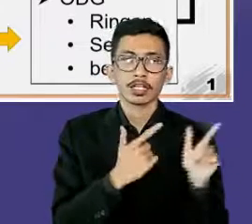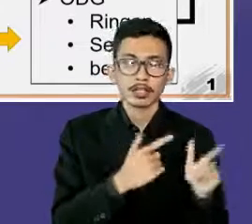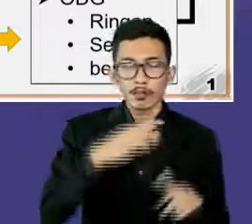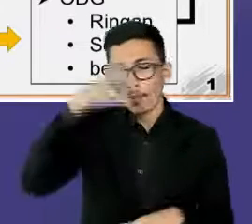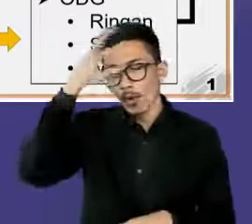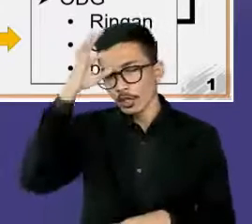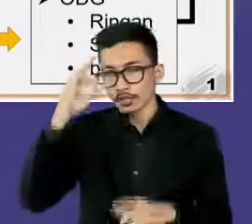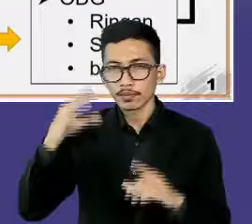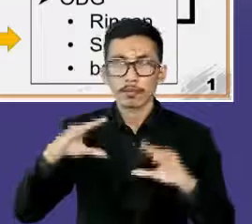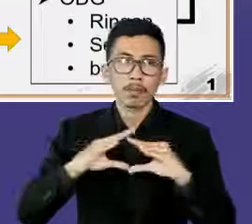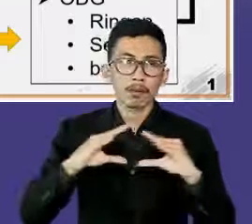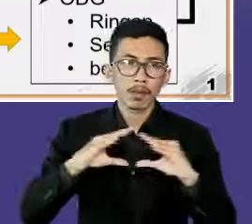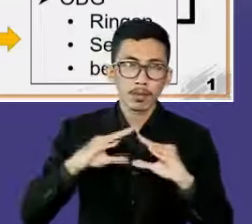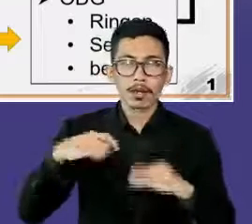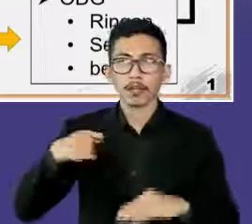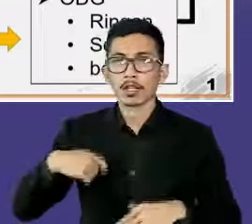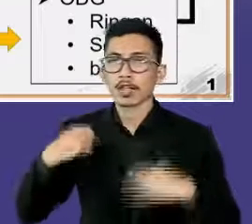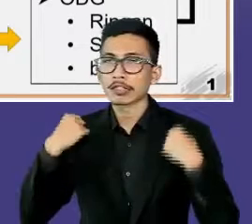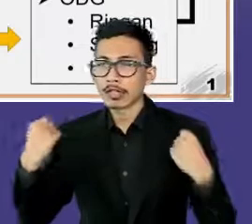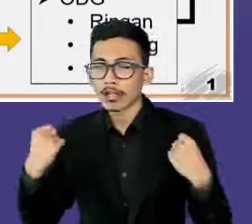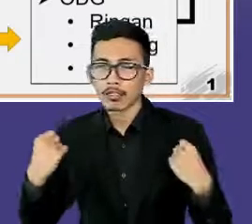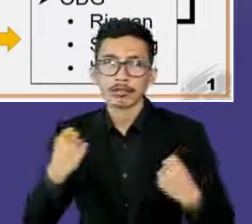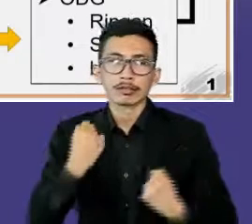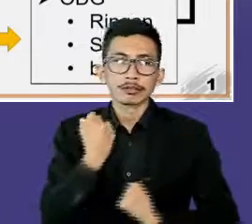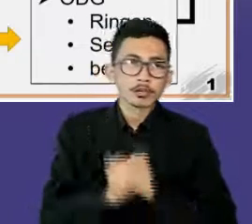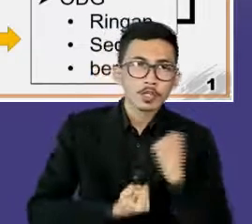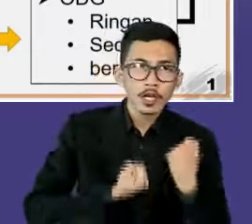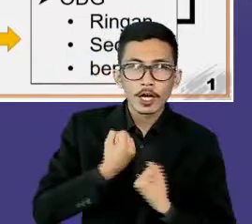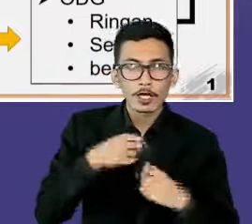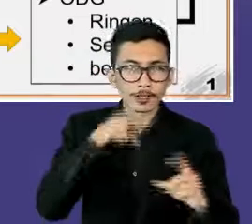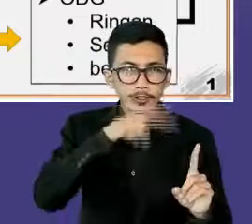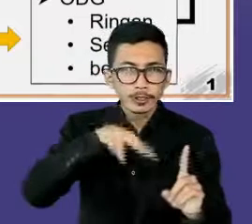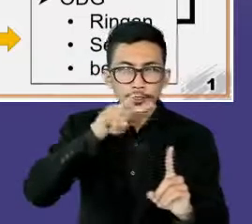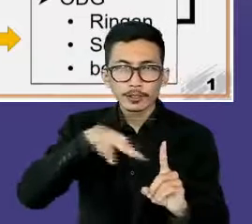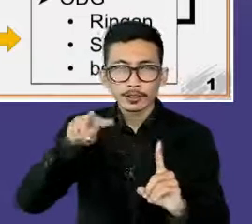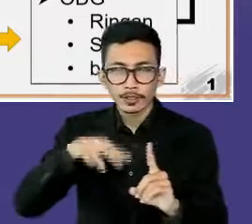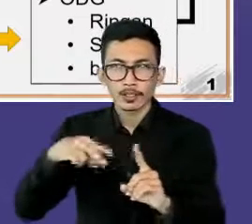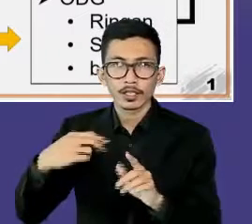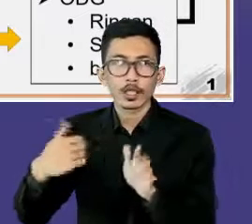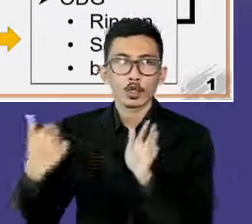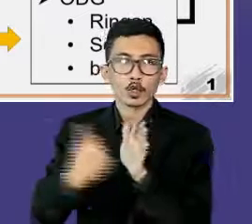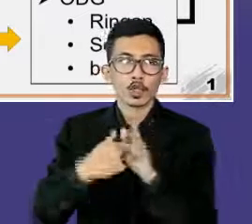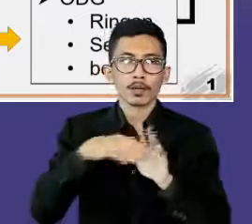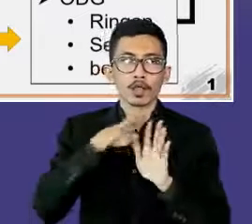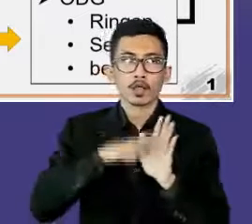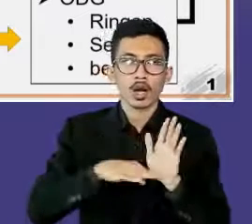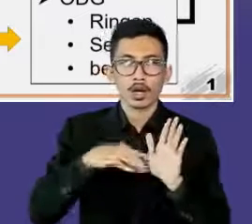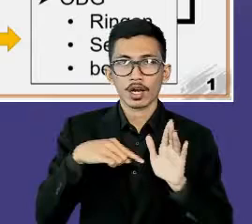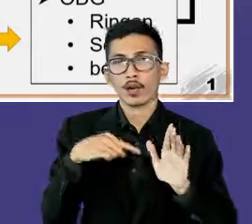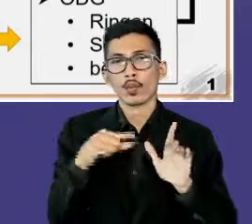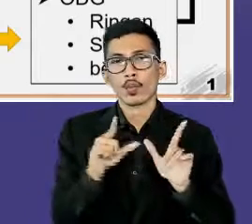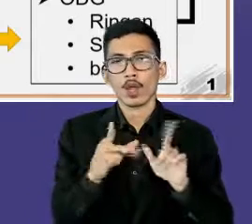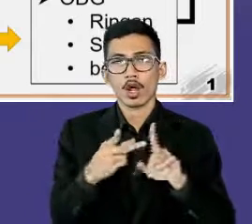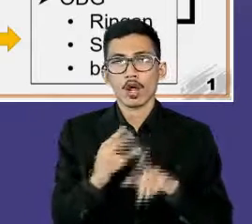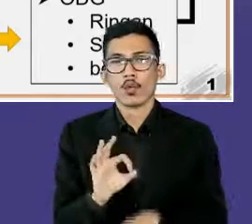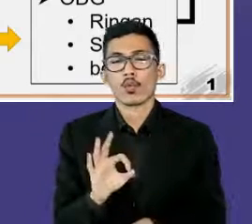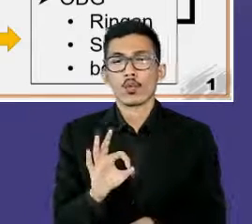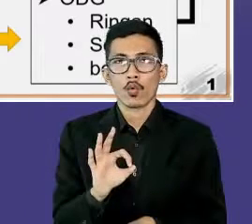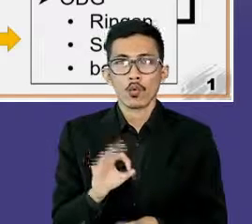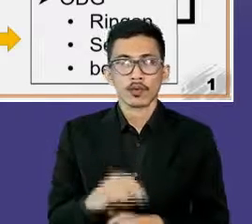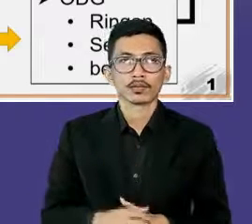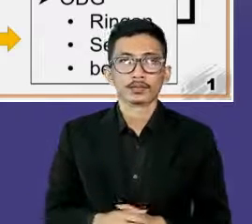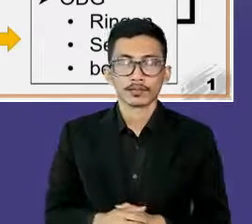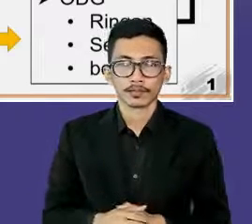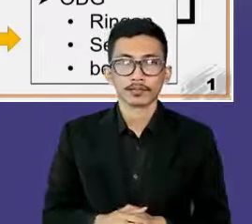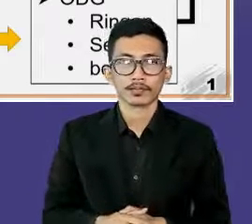Kemenkes berusaha untuk memenuhi standar yang dikeluarkan oleh well tersebut yaitu dengan cara